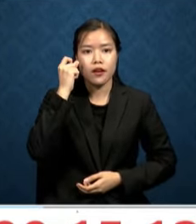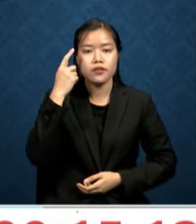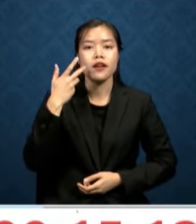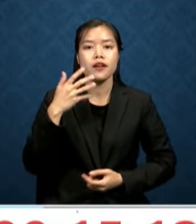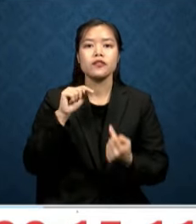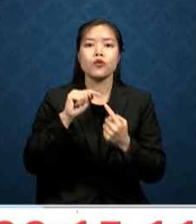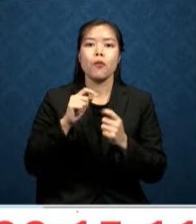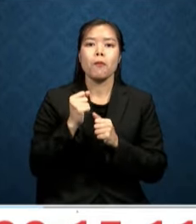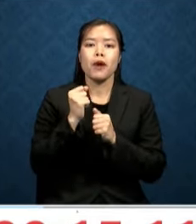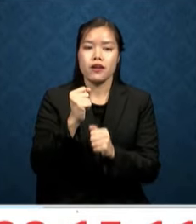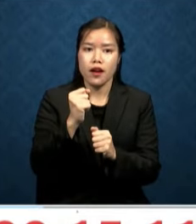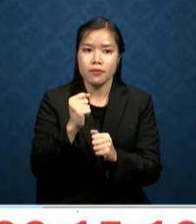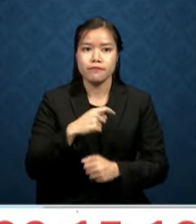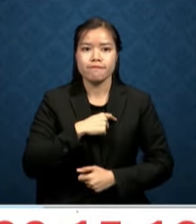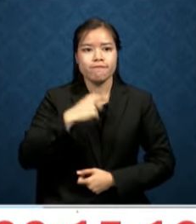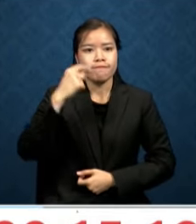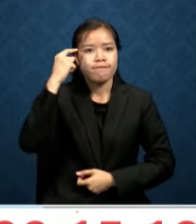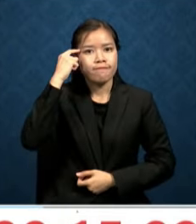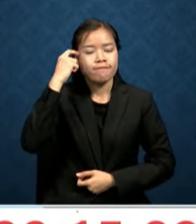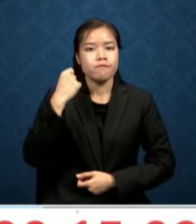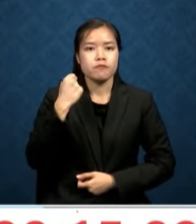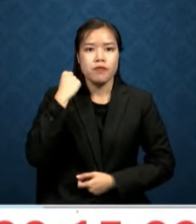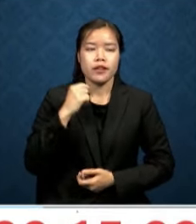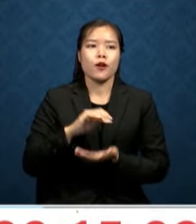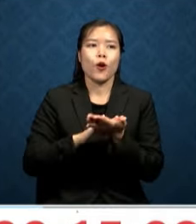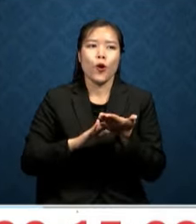ายามนะฮะที่ท่านมุ่งมั่นนะฮะแล้วก็ท่านก็ขอโทษอย่างจริง